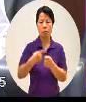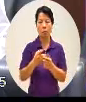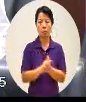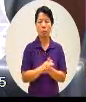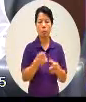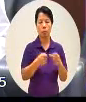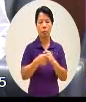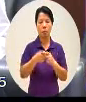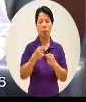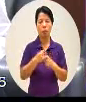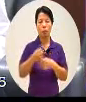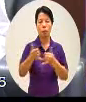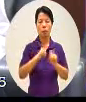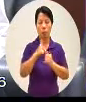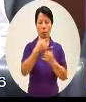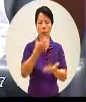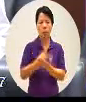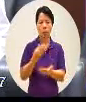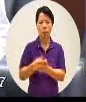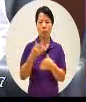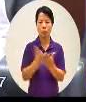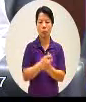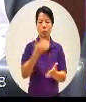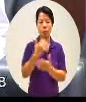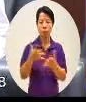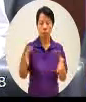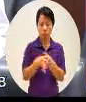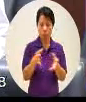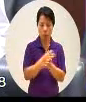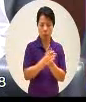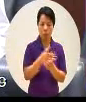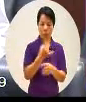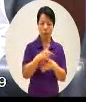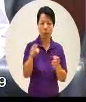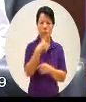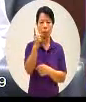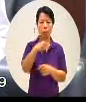公共债务累计未偿还的余额是